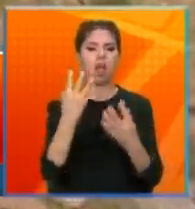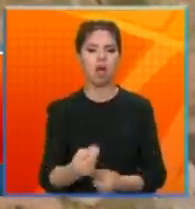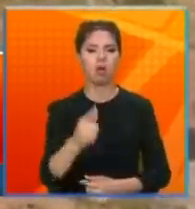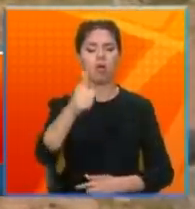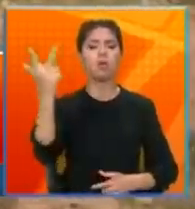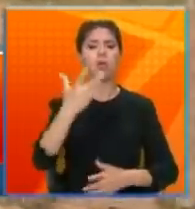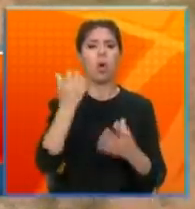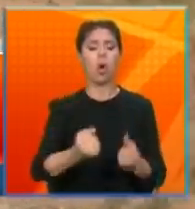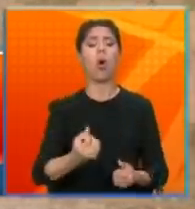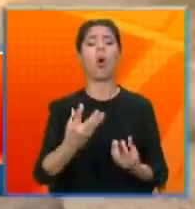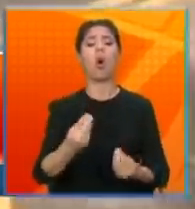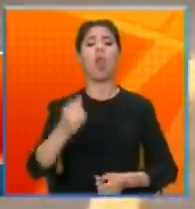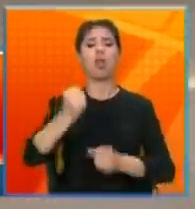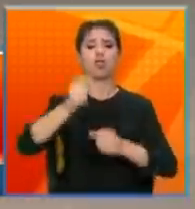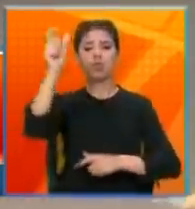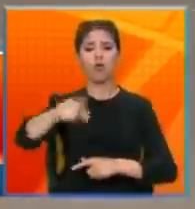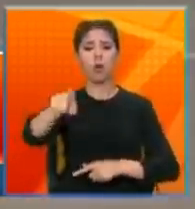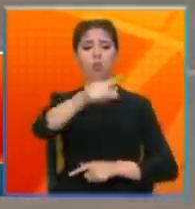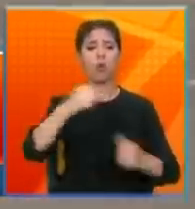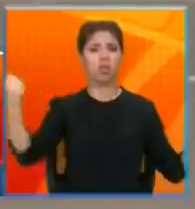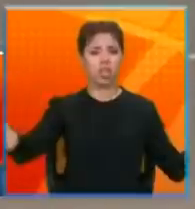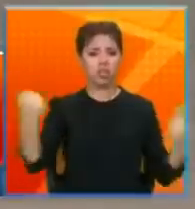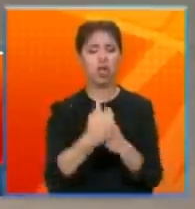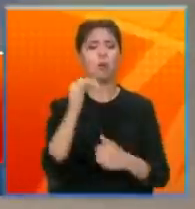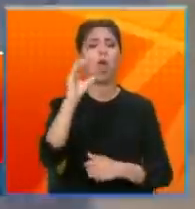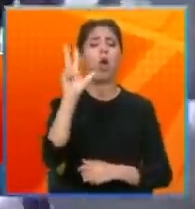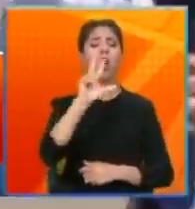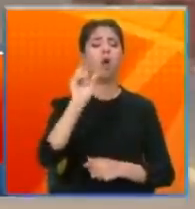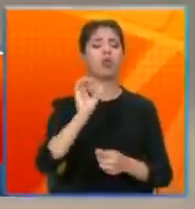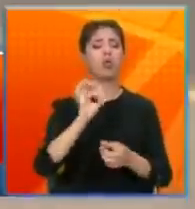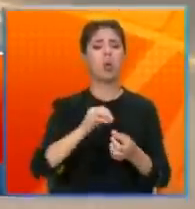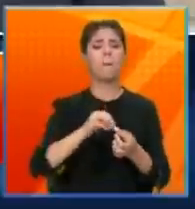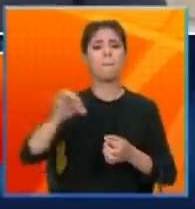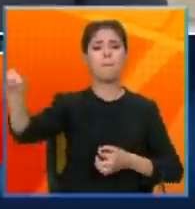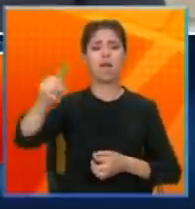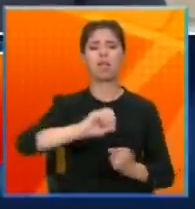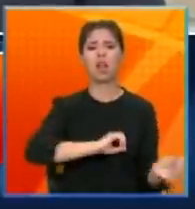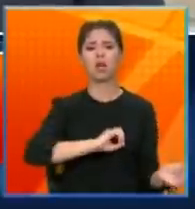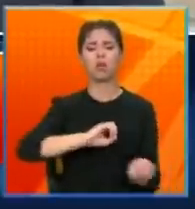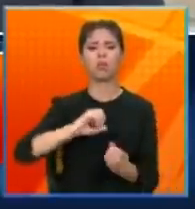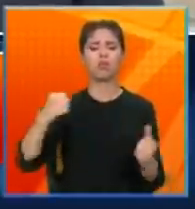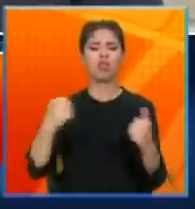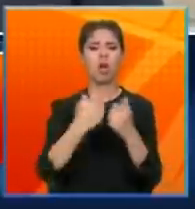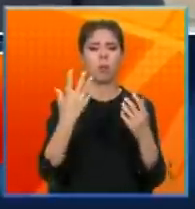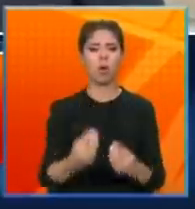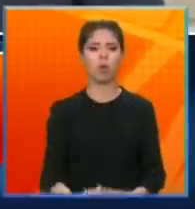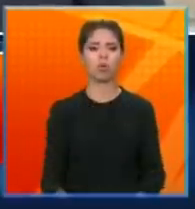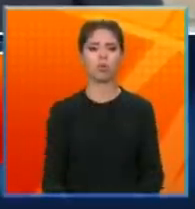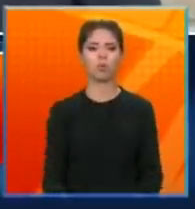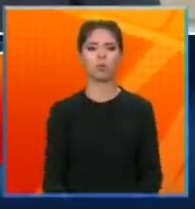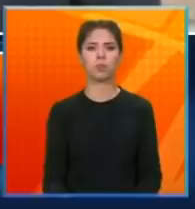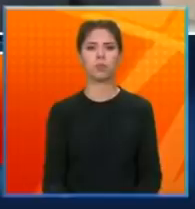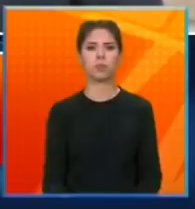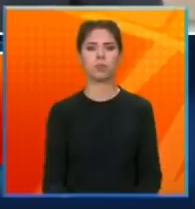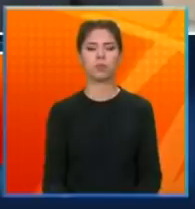olan sürücü Muhammed'e bu kavşakta çarparak 30 metre ileride bulunan kaldırımı fırlattı. Muhammed Said'tansa vurduktan sonra